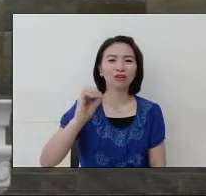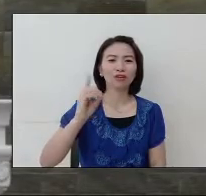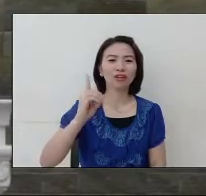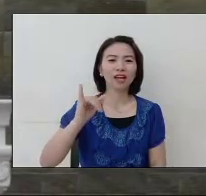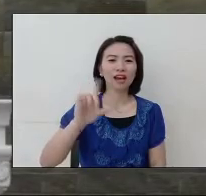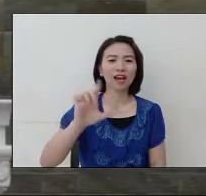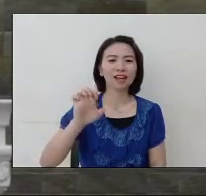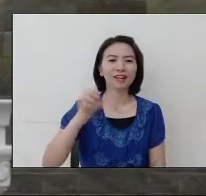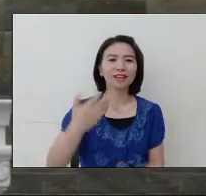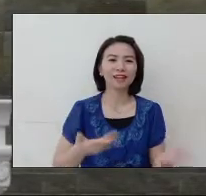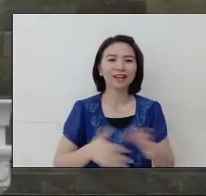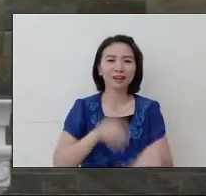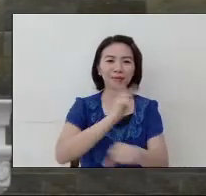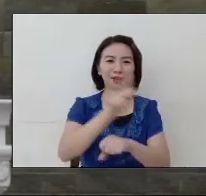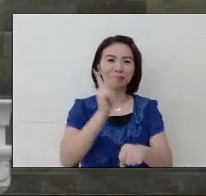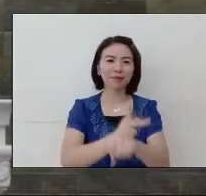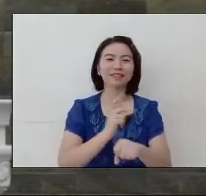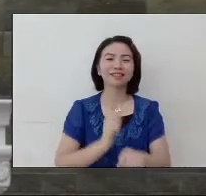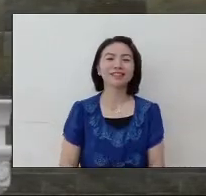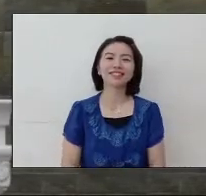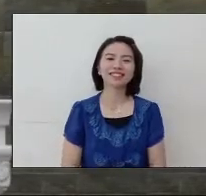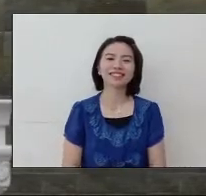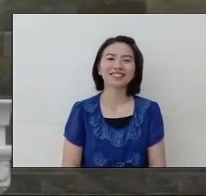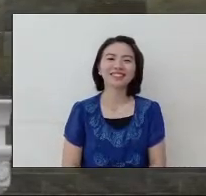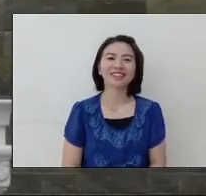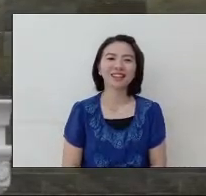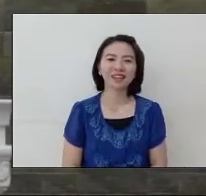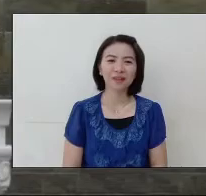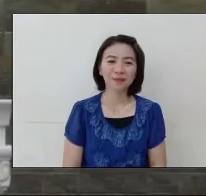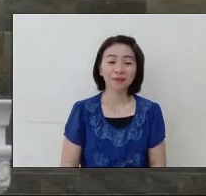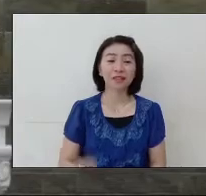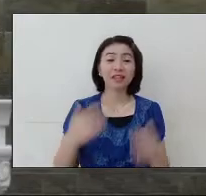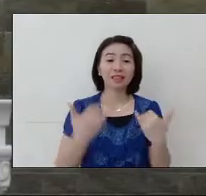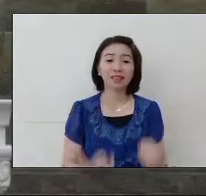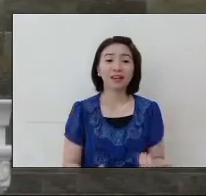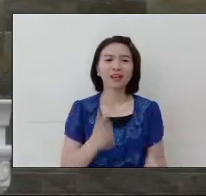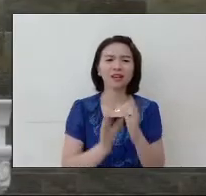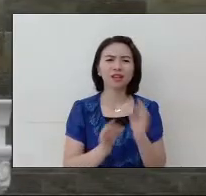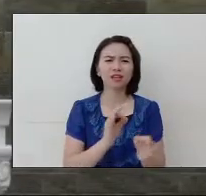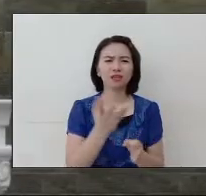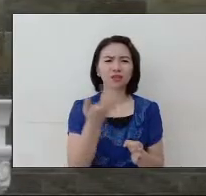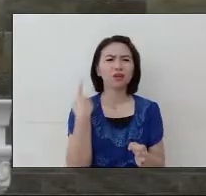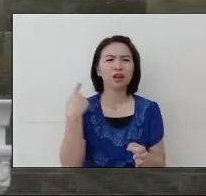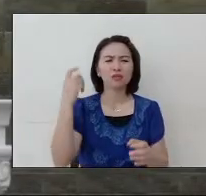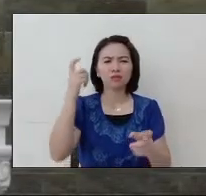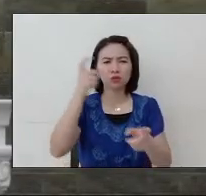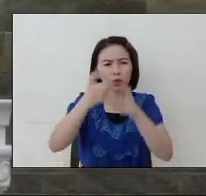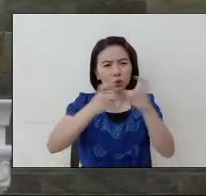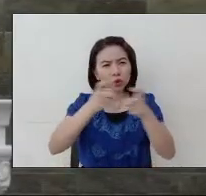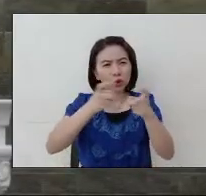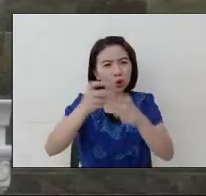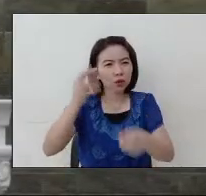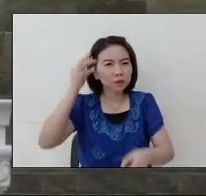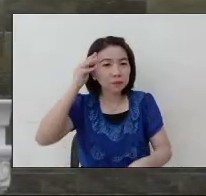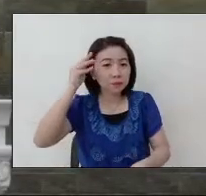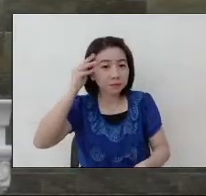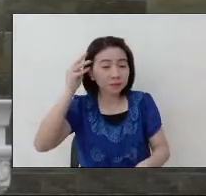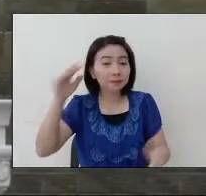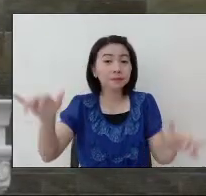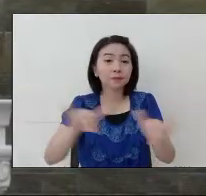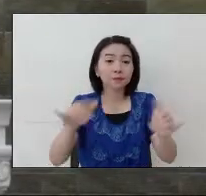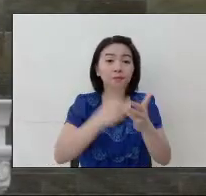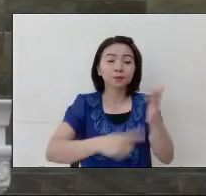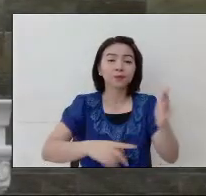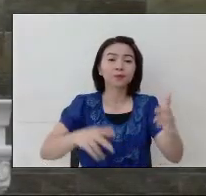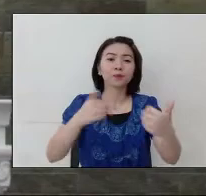kinakailang magkaroon tayo, mga kapatid, ng controlled na pag-iisip na sinasabi po ni Paul. You